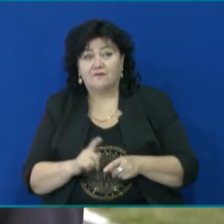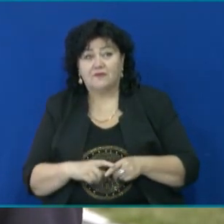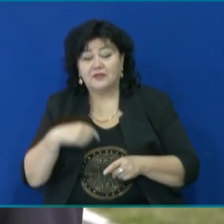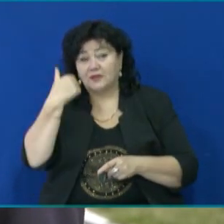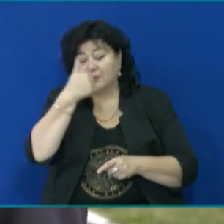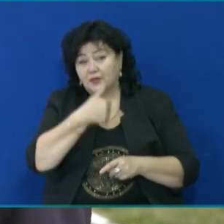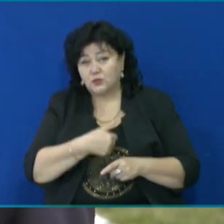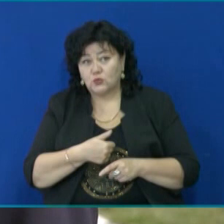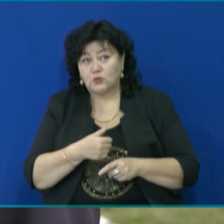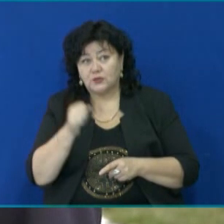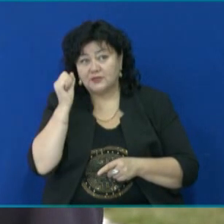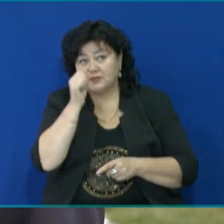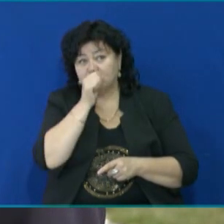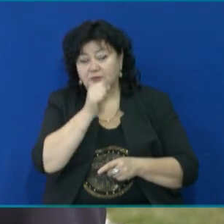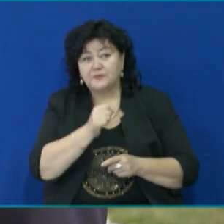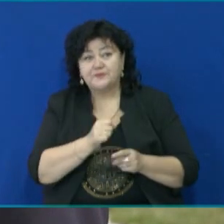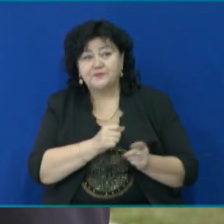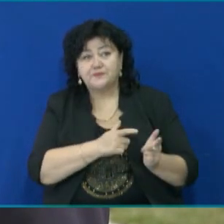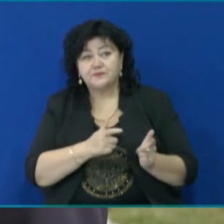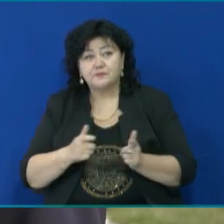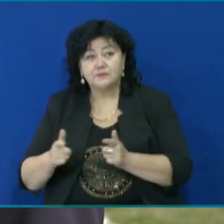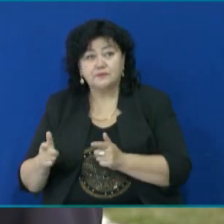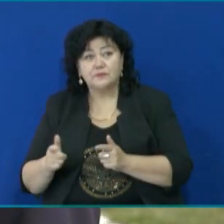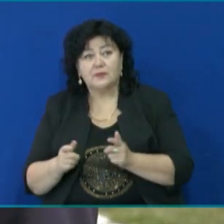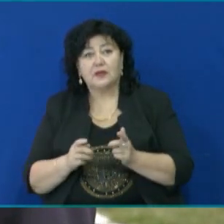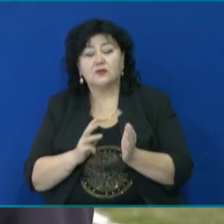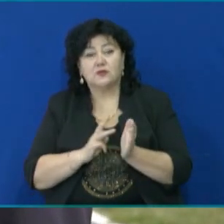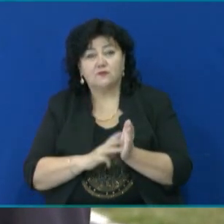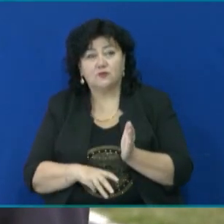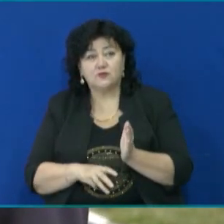бәрін танысып өттік. Жылу